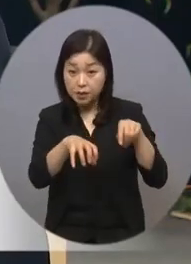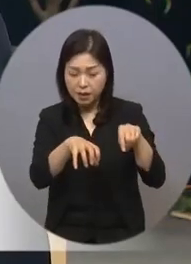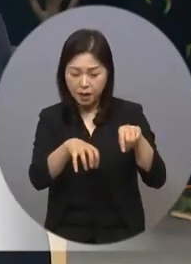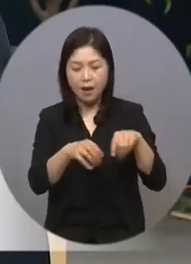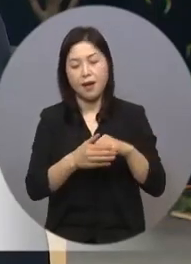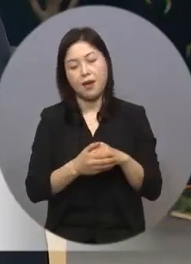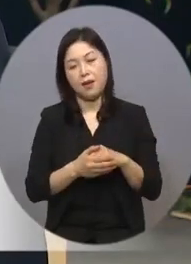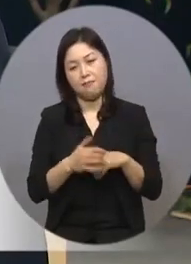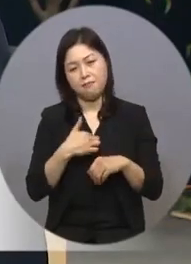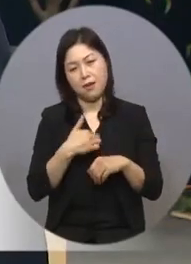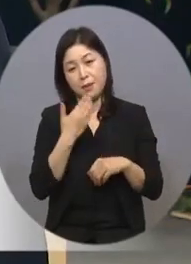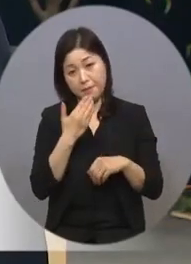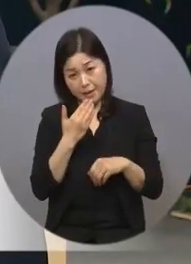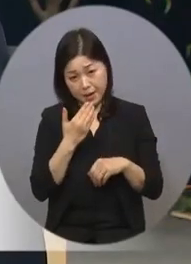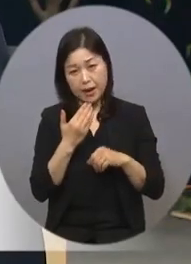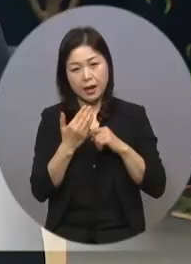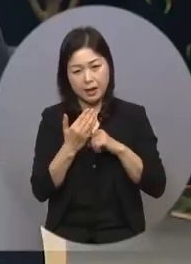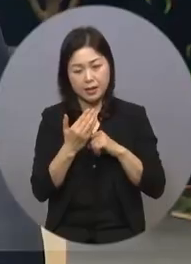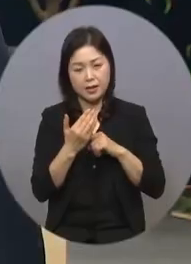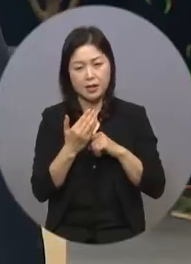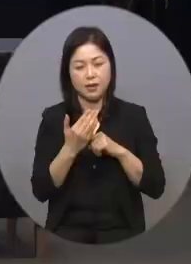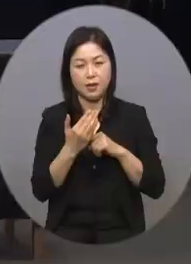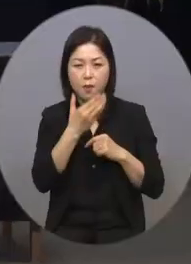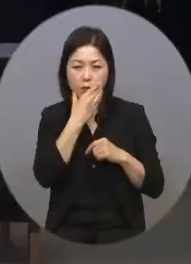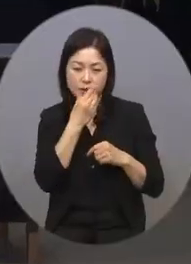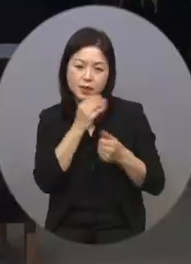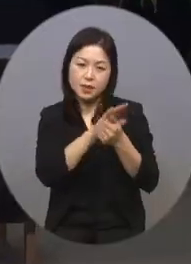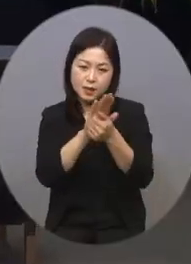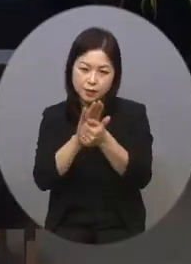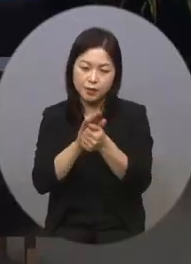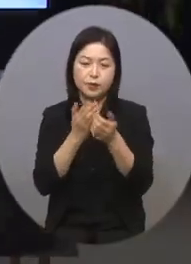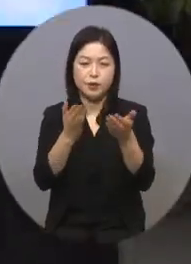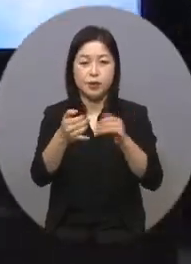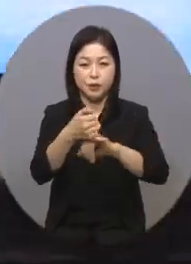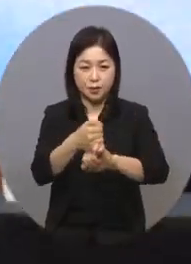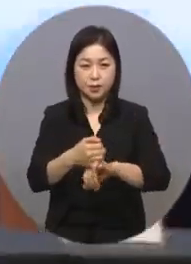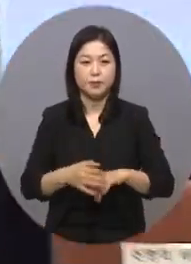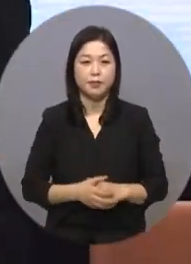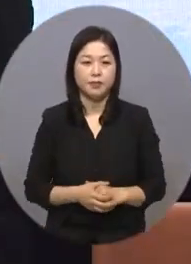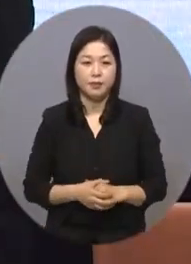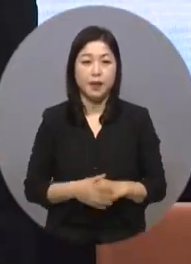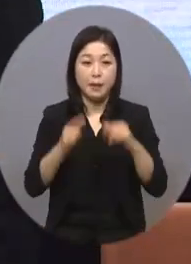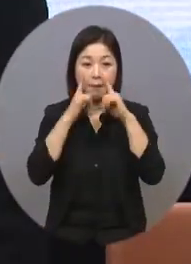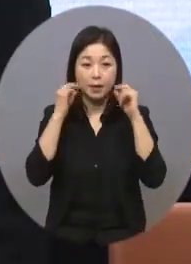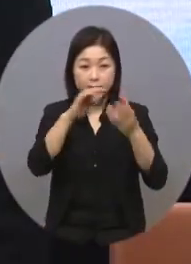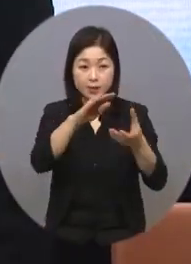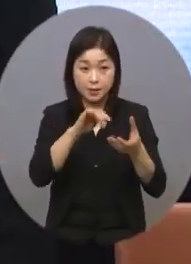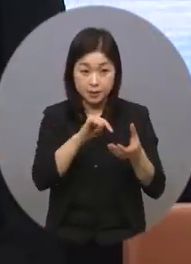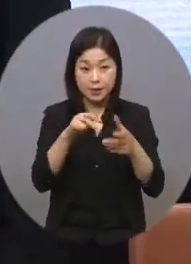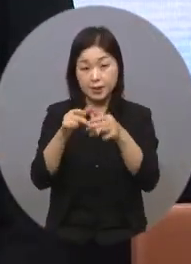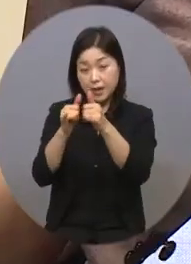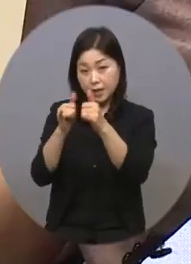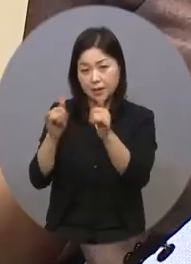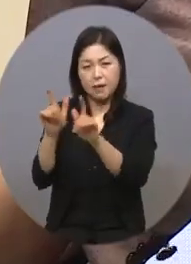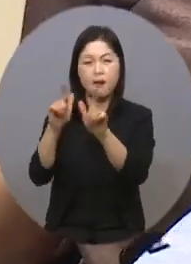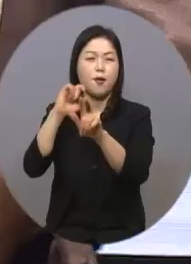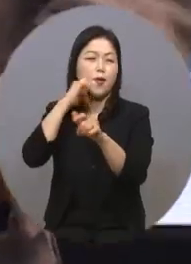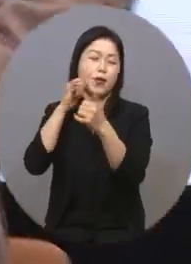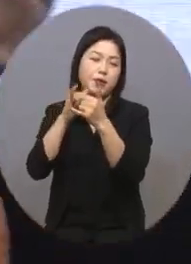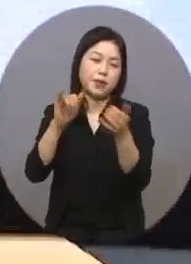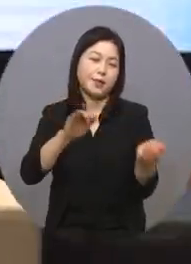복지를 저희들이 할 수 있도록 노력을 다하겠습니다. 한편 이날 전달된 마스크는 장애인과 취약계층에게